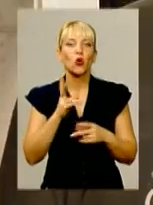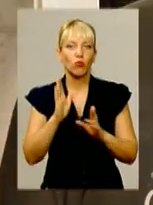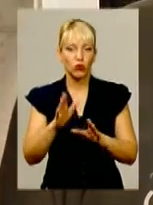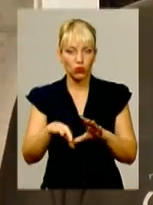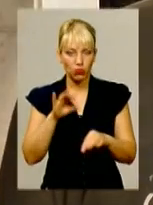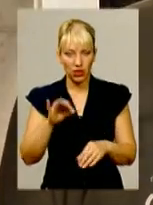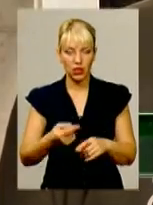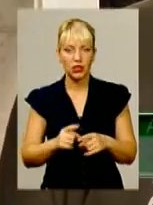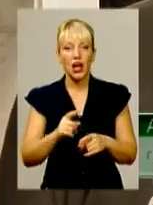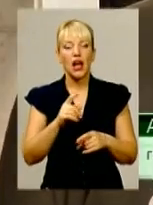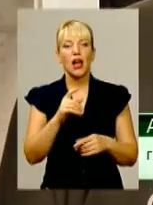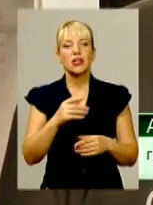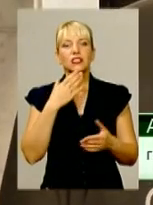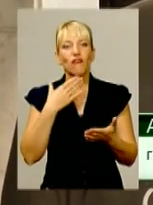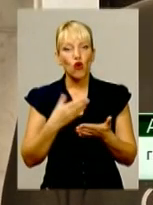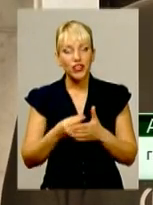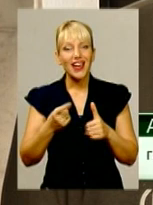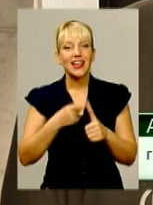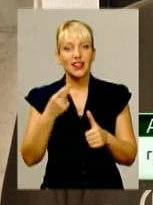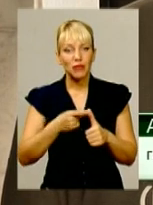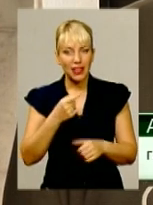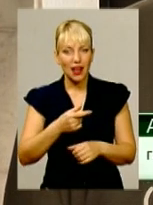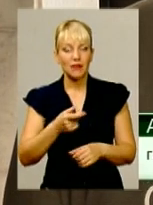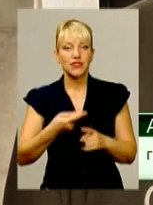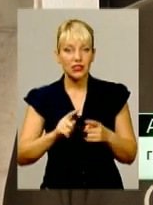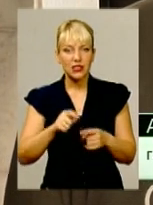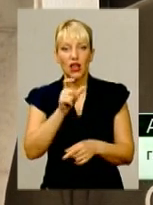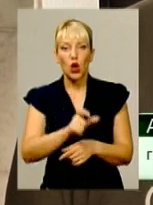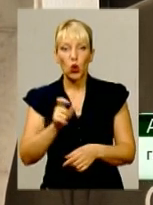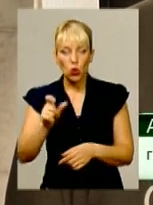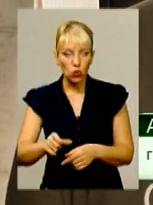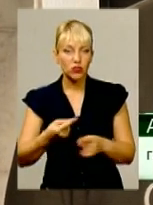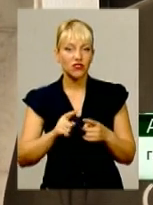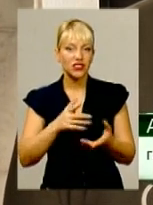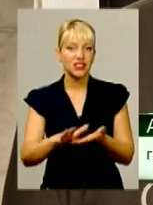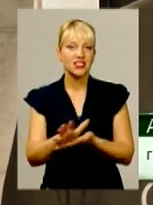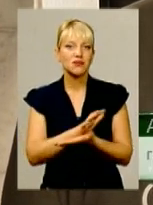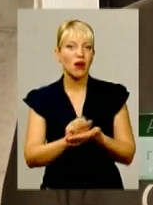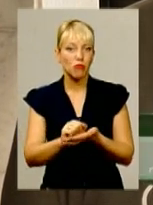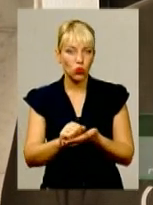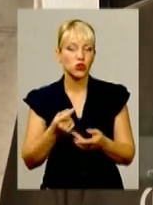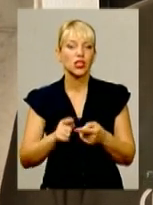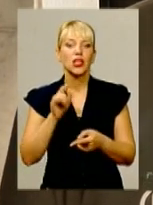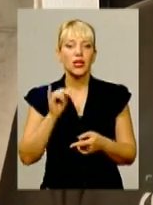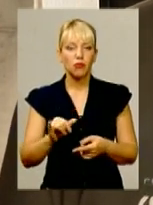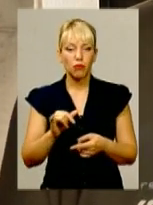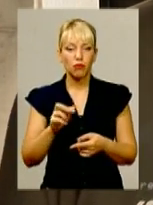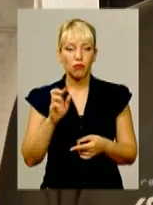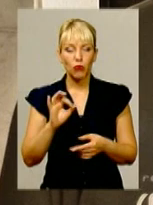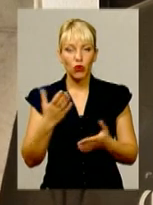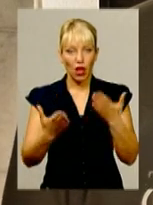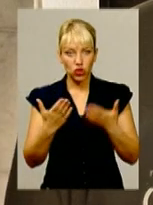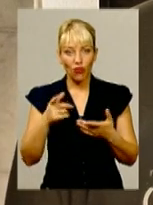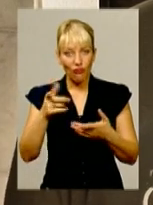вони споплюжили, тому що все-таки, якщо ви дійсно патріоти, якщо ви дійсно йшли, скажімо,